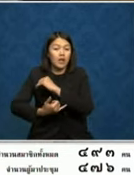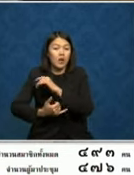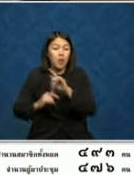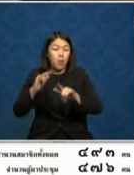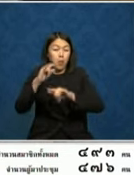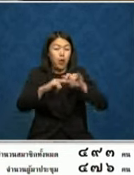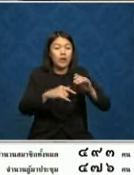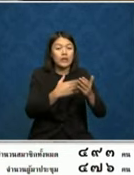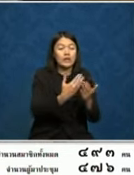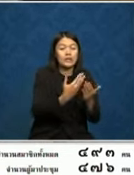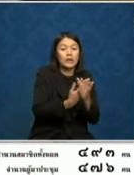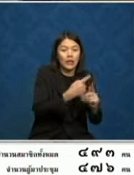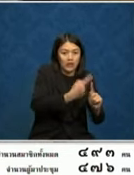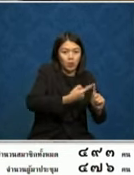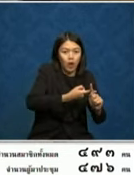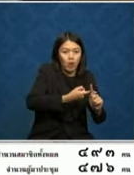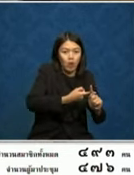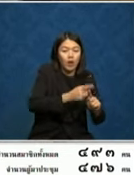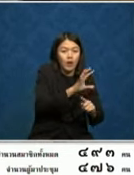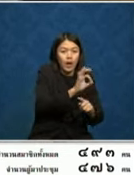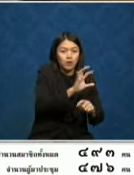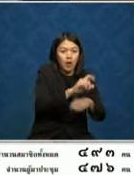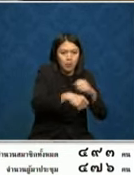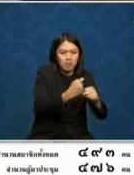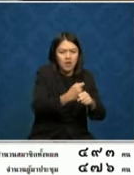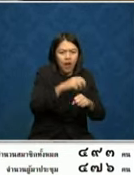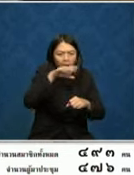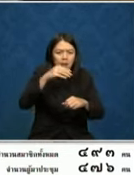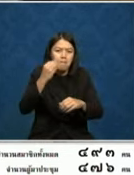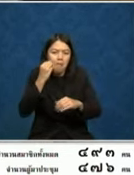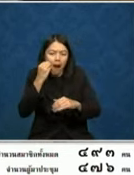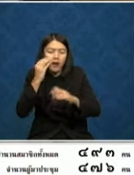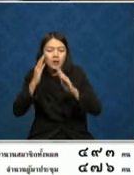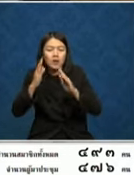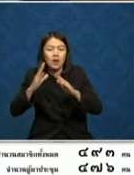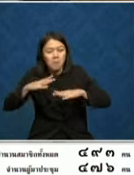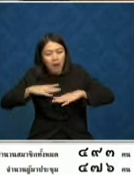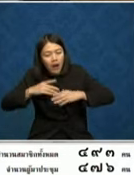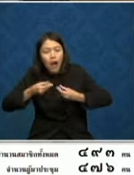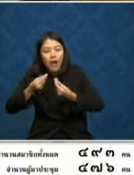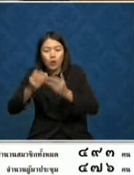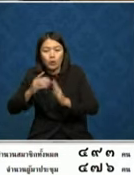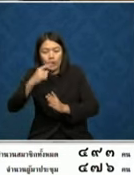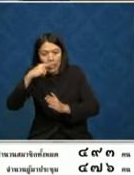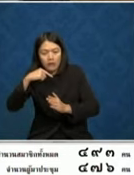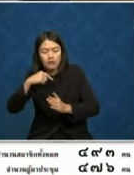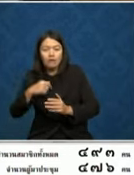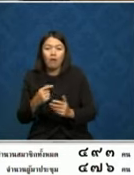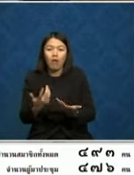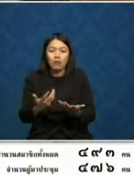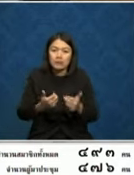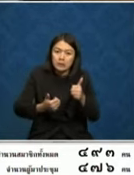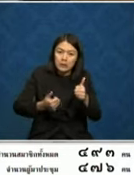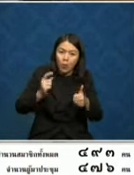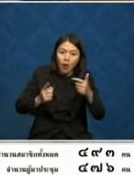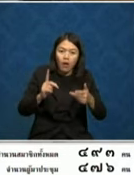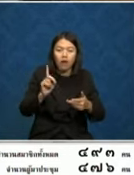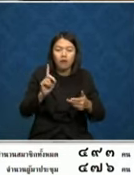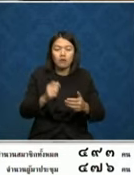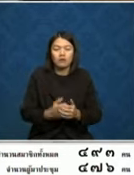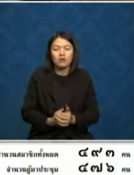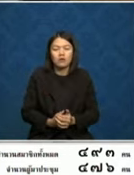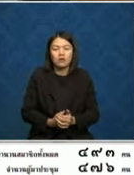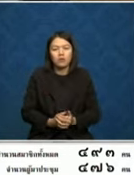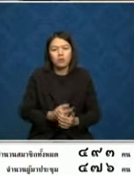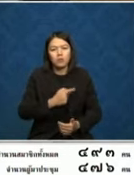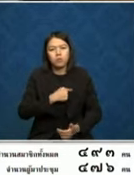ช่ากับหาที่ให้คนไทยมีที่อยู่อาศัย99ปีอันไหนจะคุ้มค่ากว่ากันผมยังไม่เห็นผม